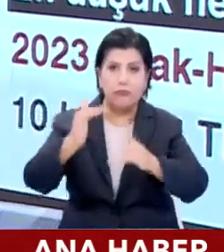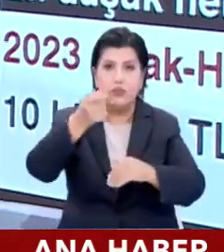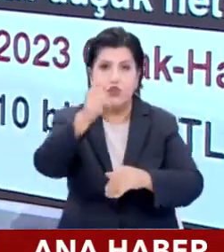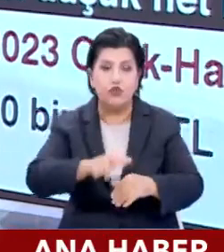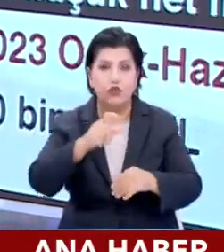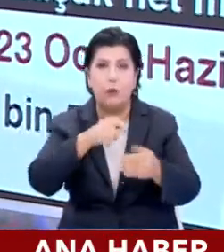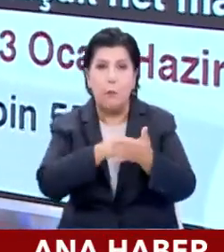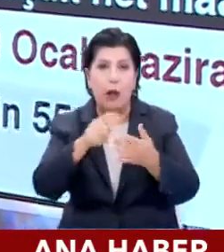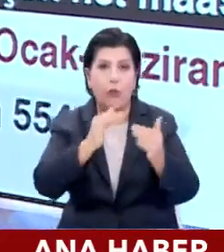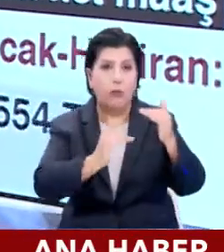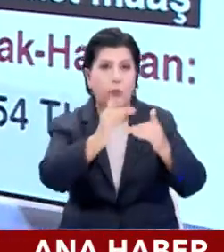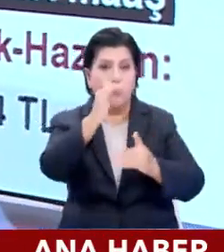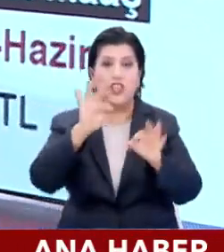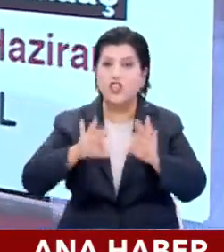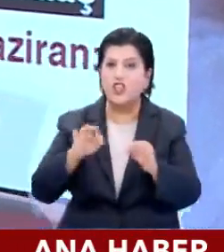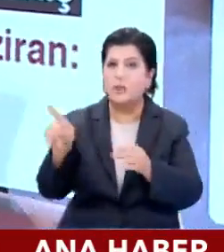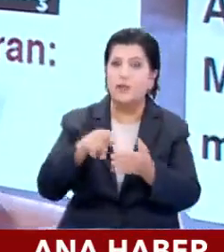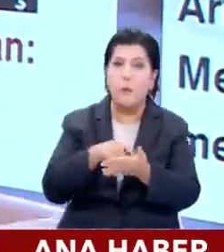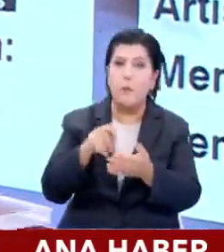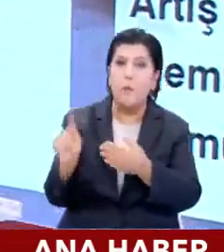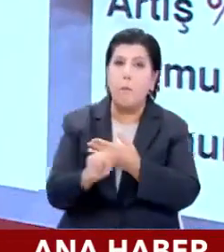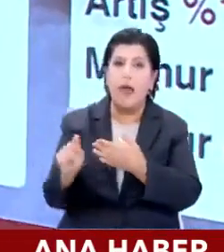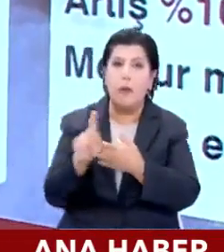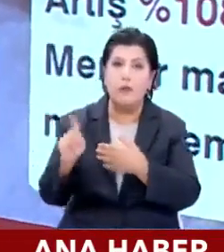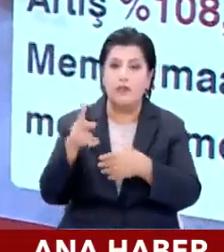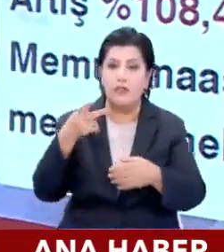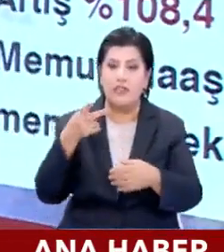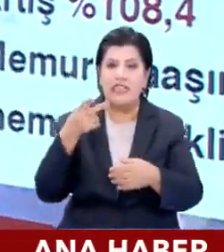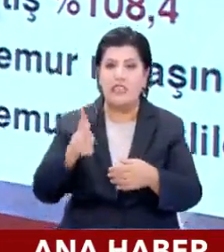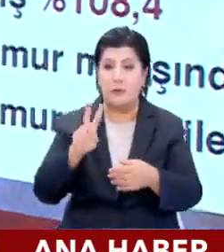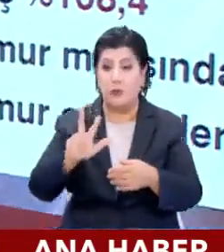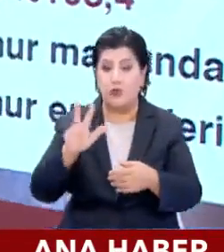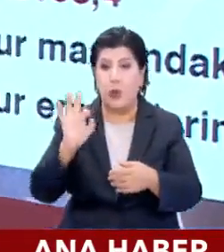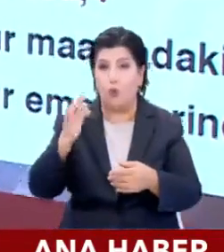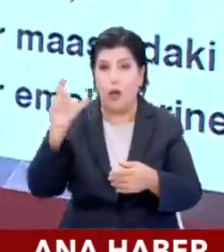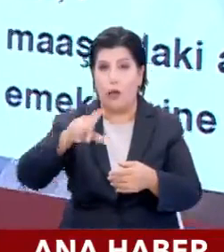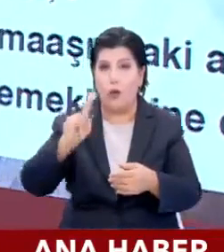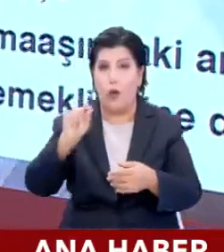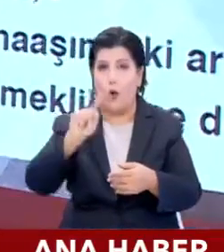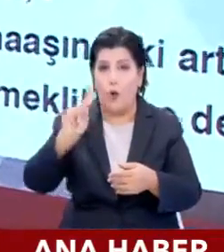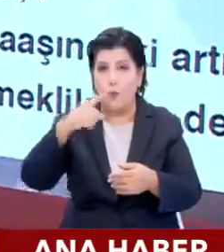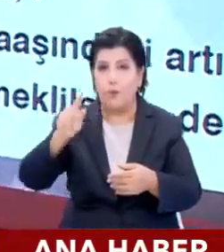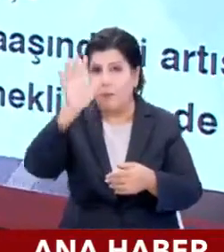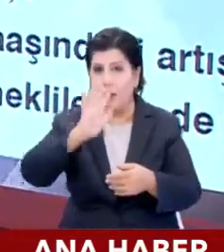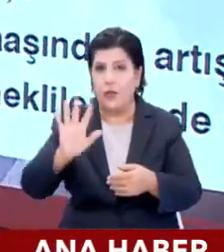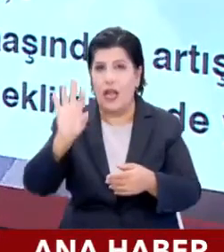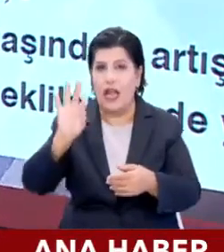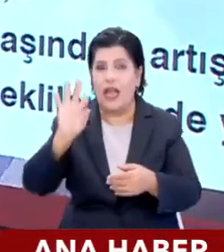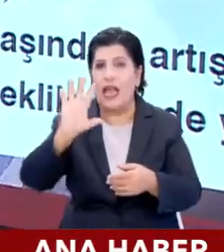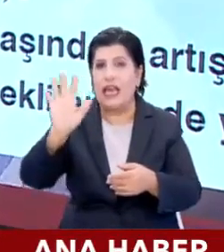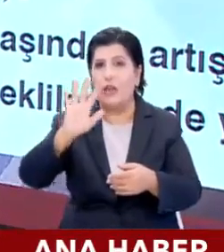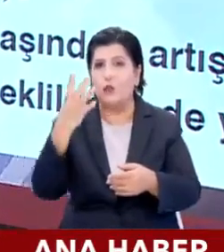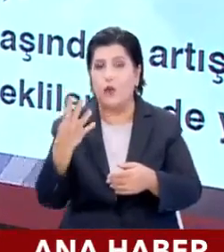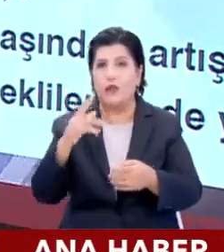maaşlarında Peki ya memurlar Şimdi en düşük net maaş 2023 Ocak Haziran 10.000 554